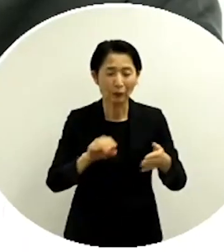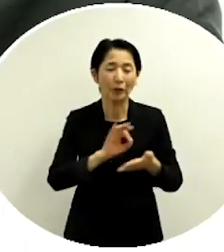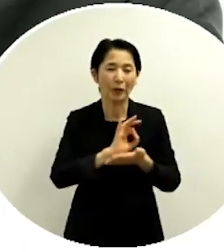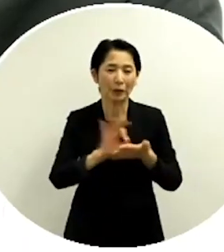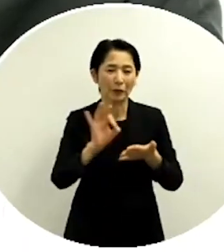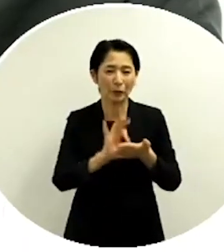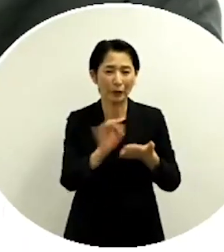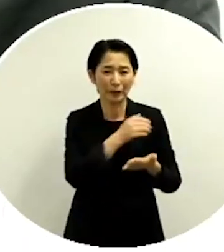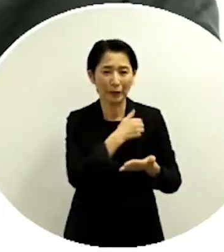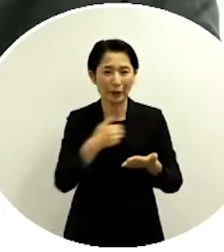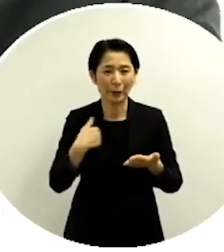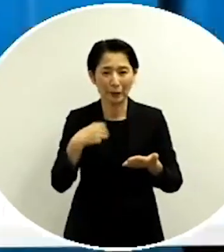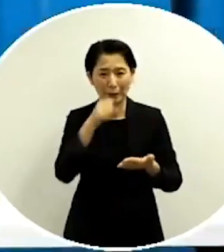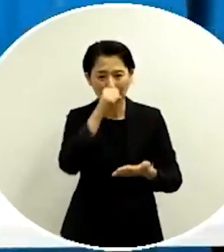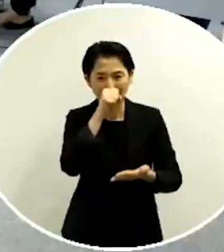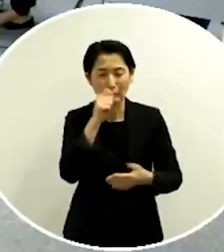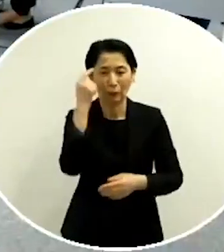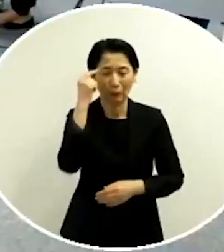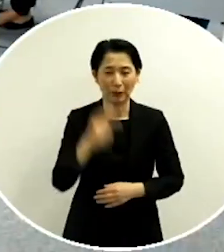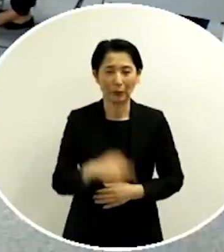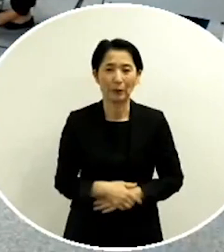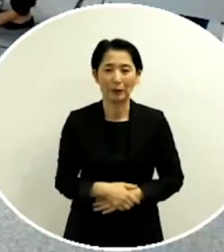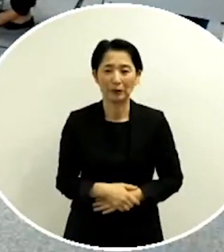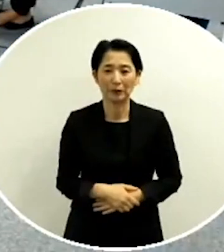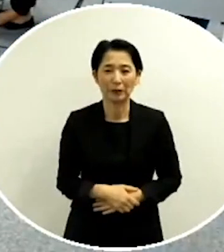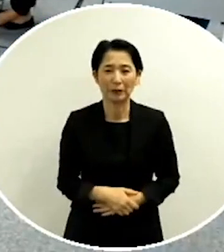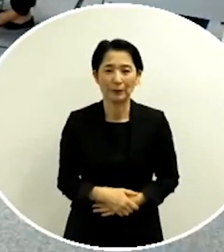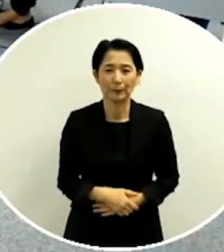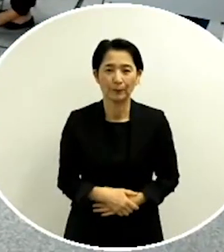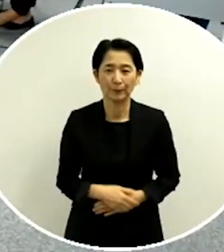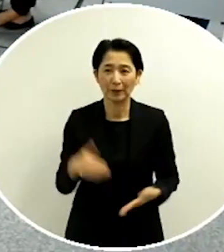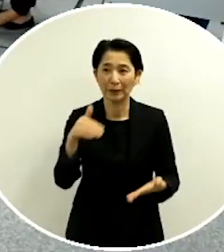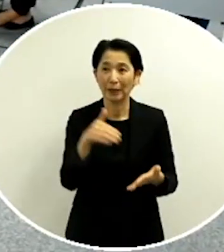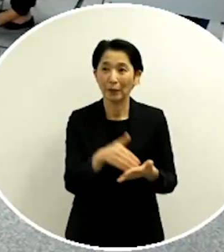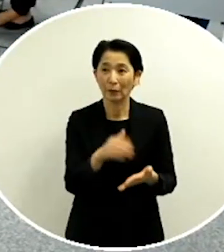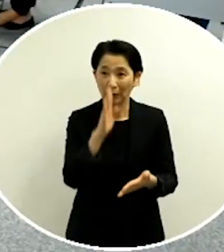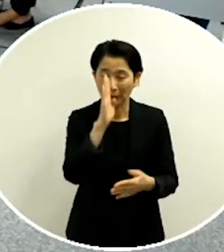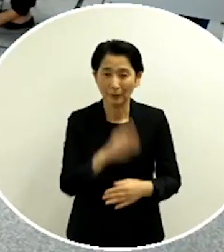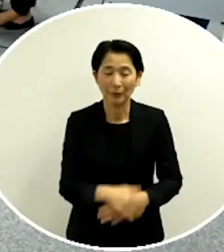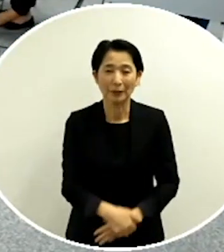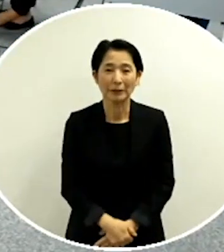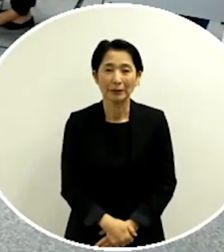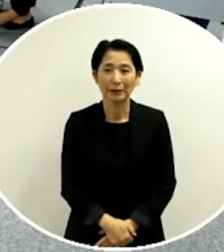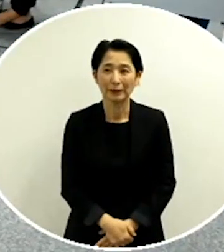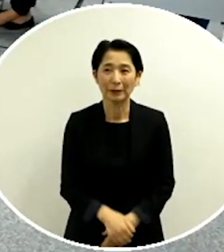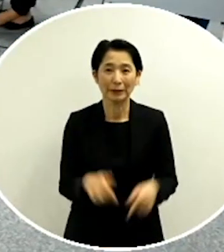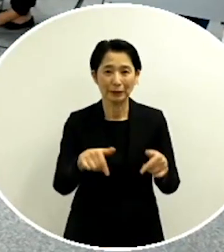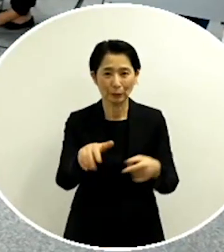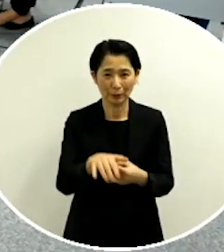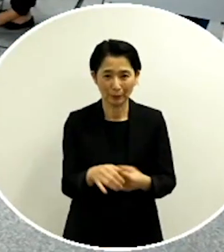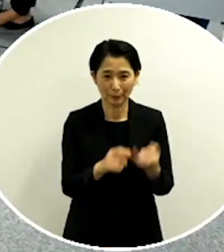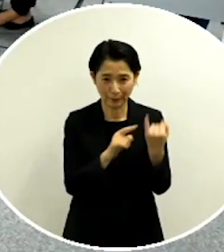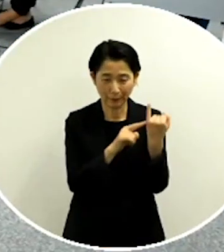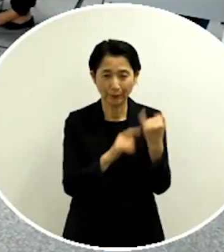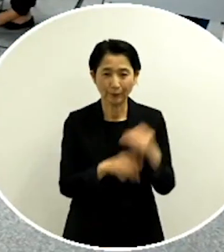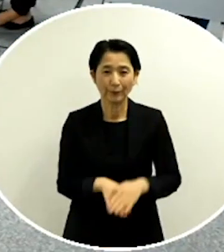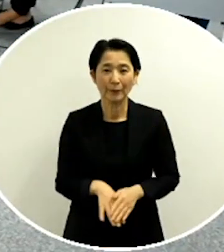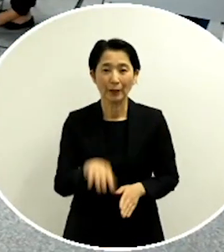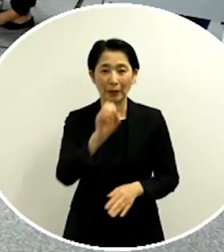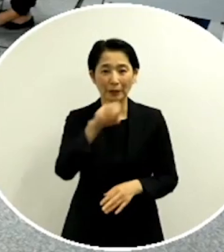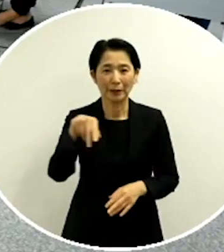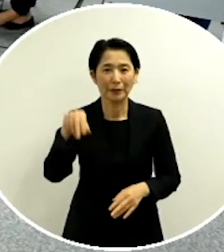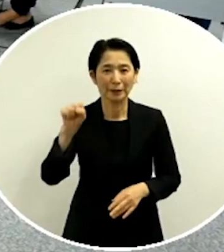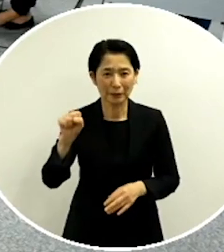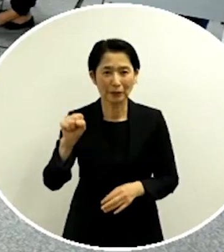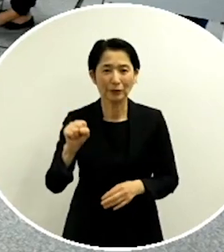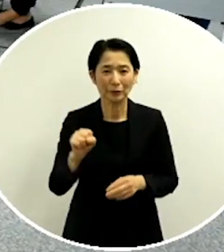思っていますはいありがとうございましたでは最後に島ををお願いしますもうあの sns